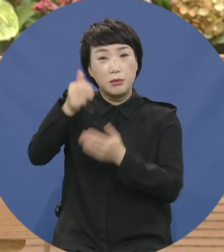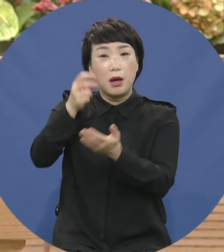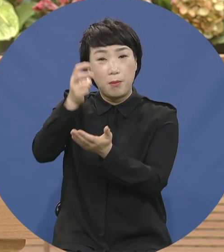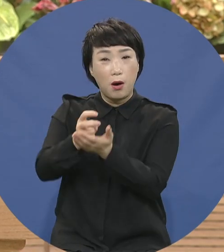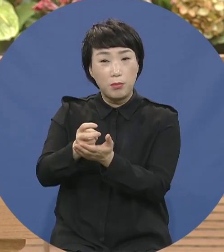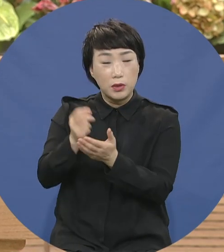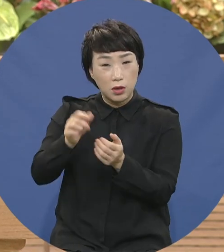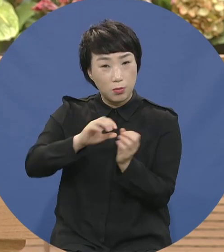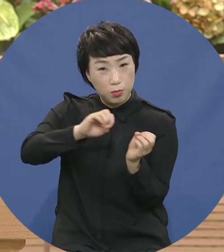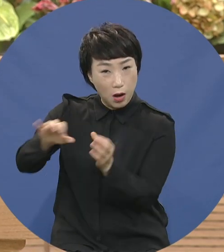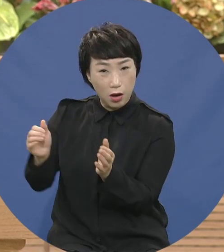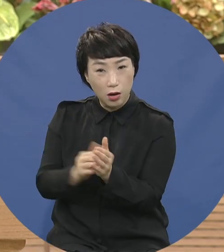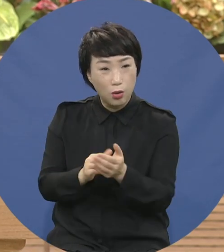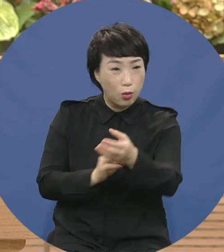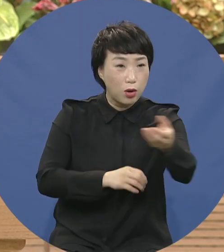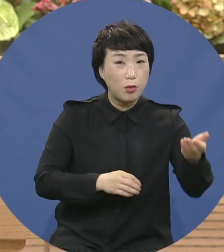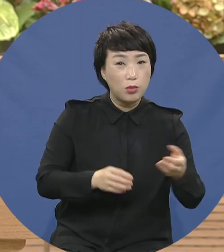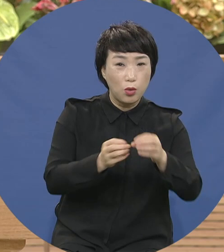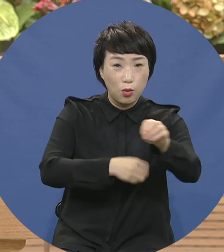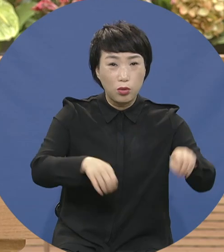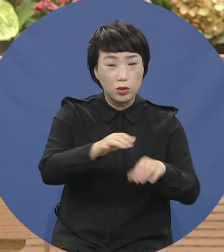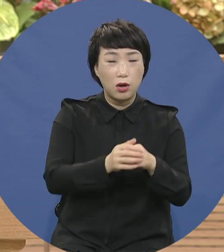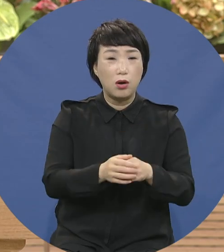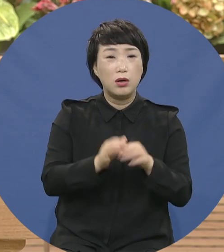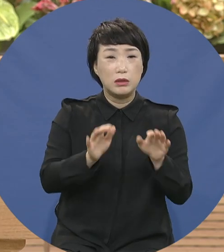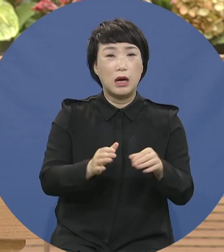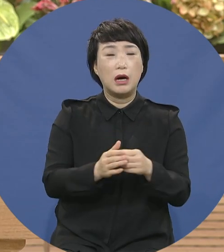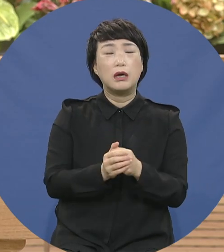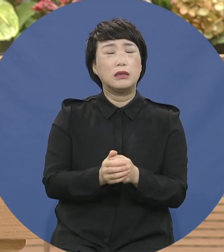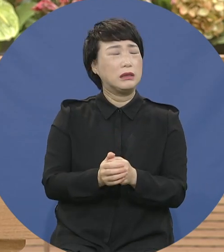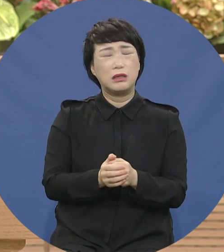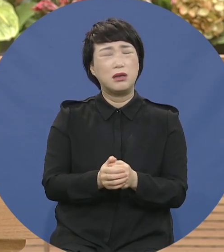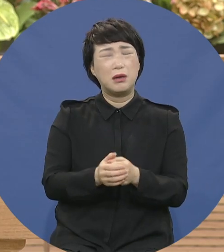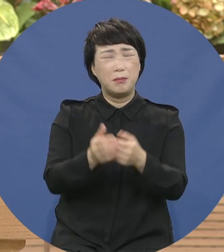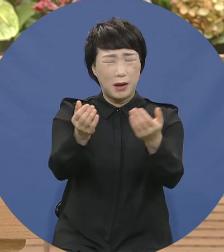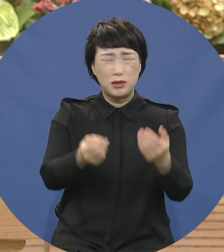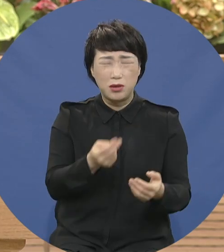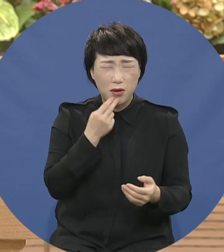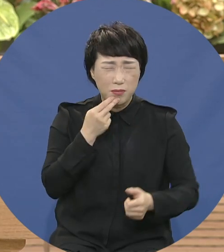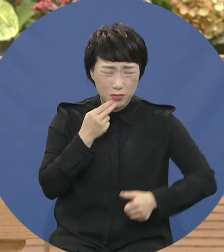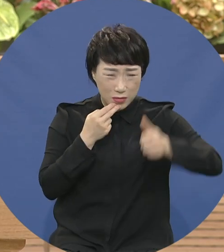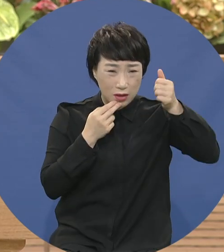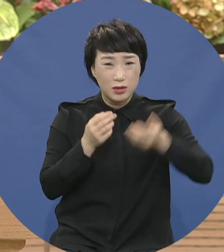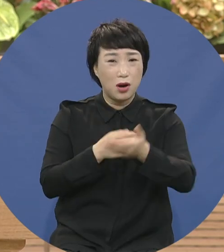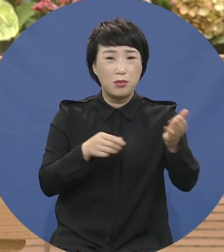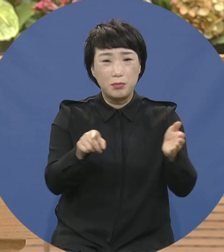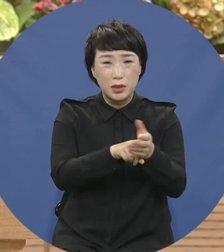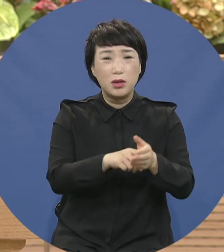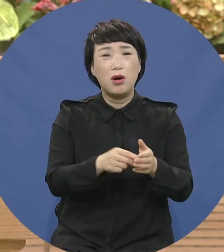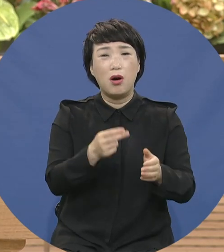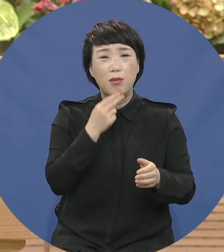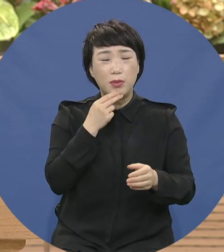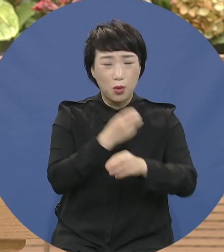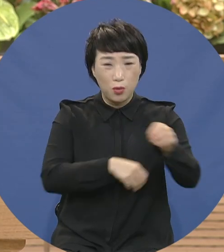쳐버리면 차라리 안 받은 것만 못해. 차라리 안 믿은 것이 나서.